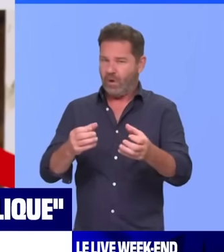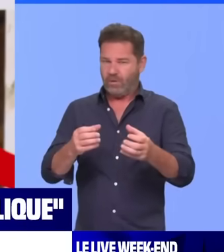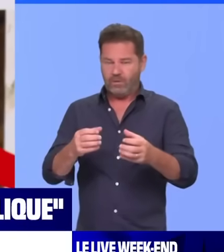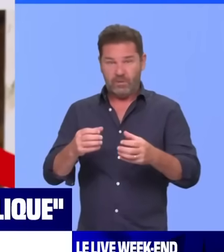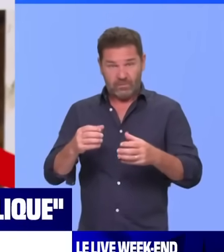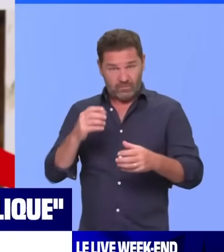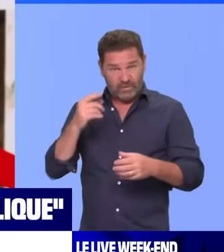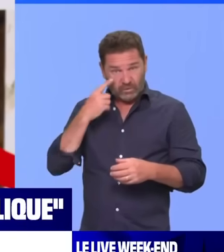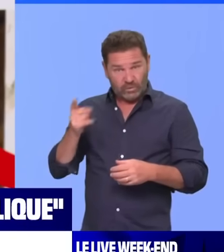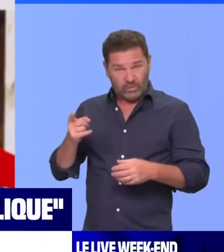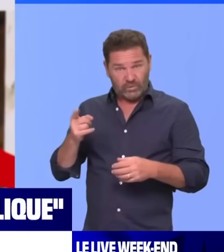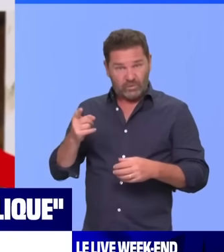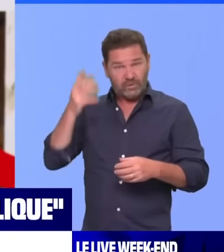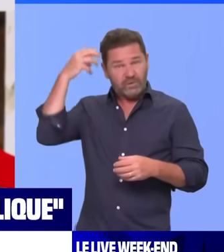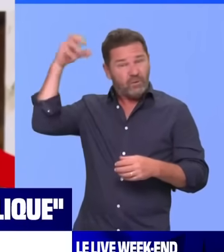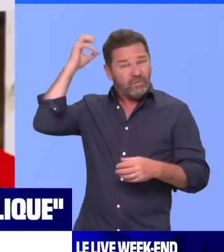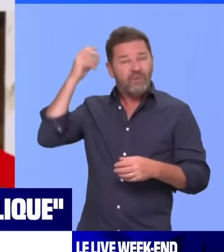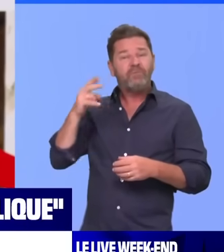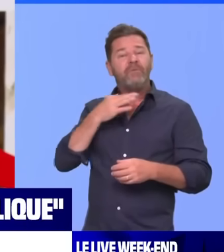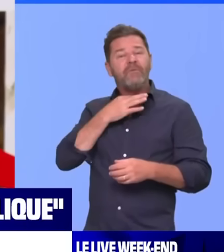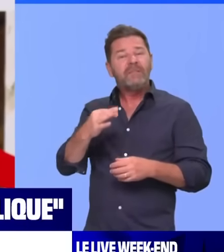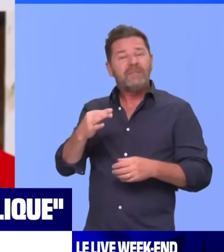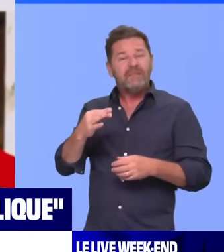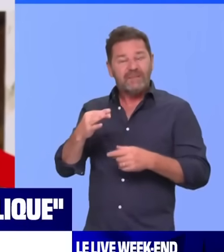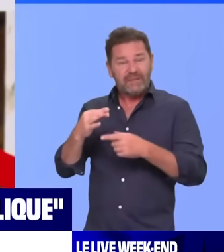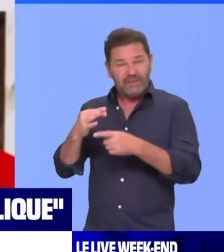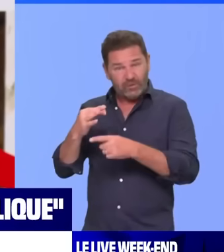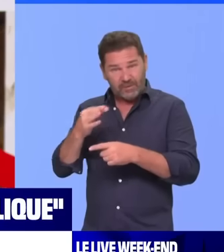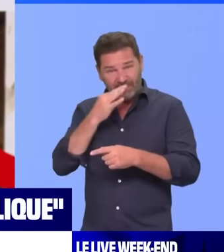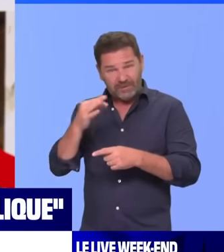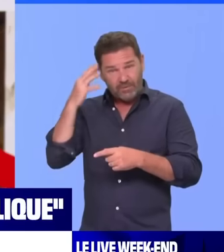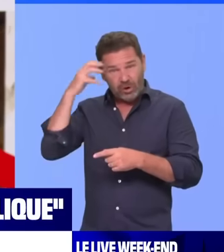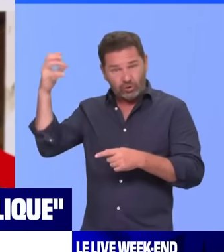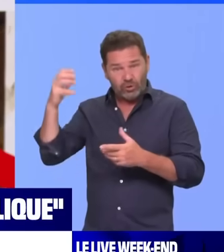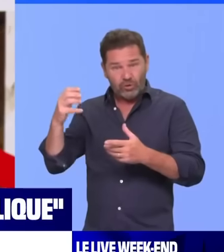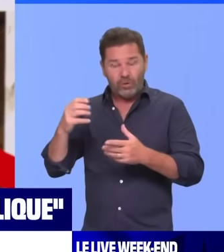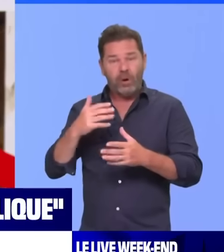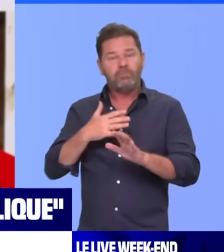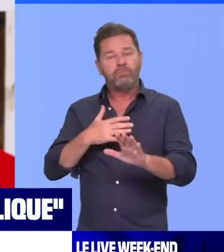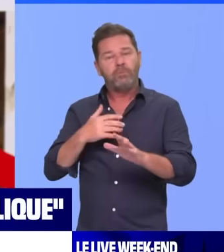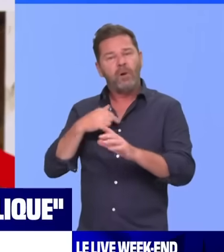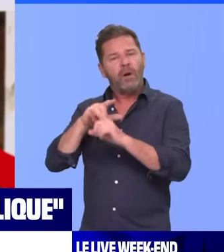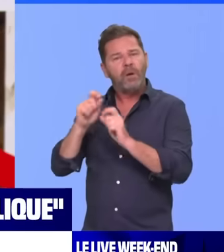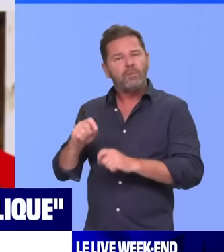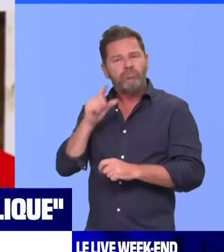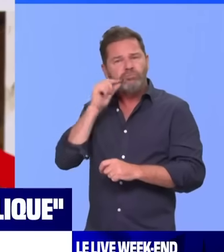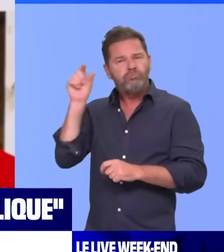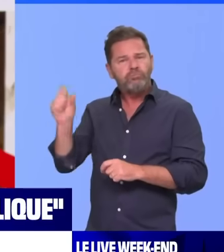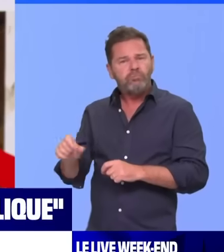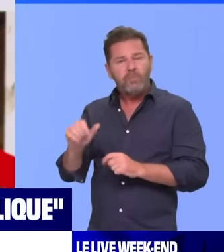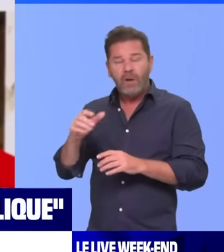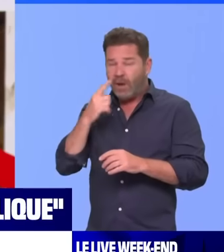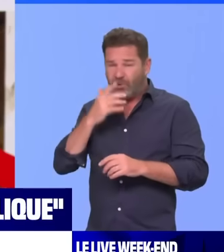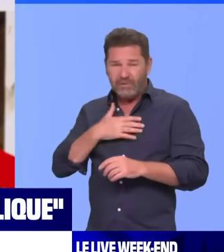République dans la bouche de pierre-fançois veille fils de Simon veille j'ai beaucoup de respect pour lui mais je pense qu'il se trompe de